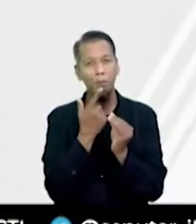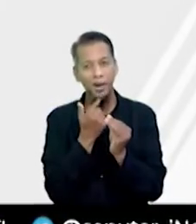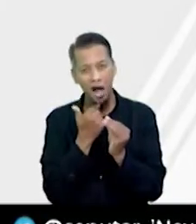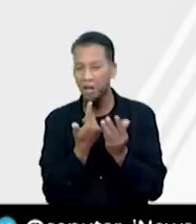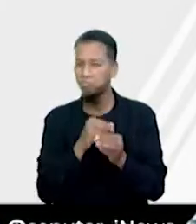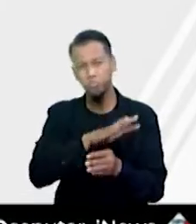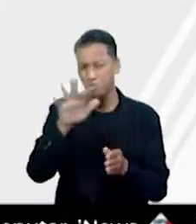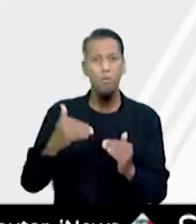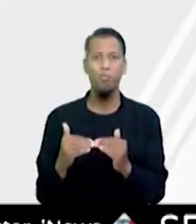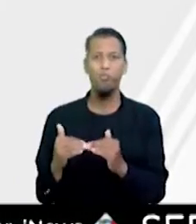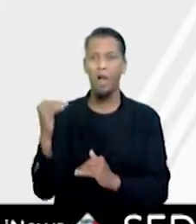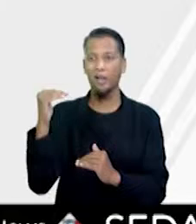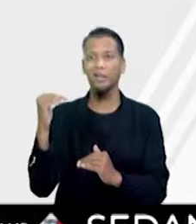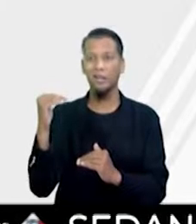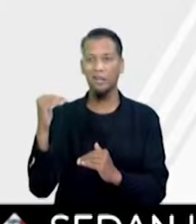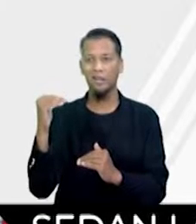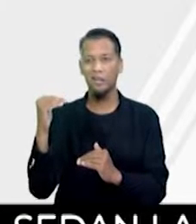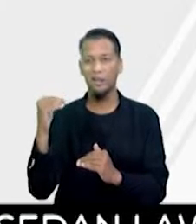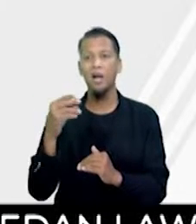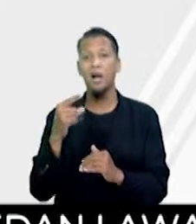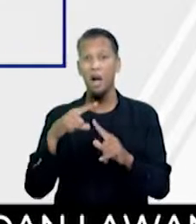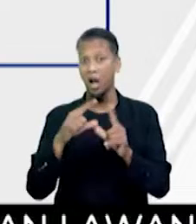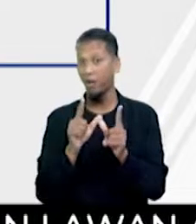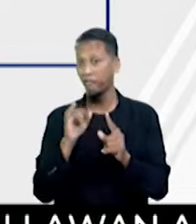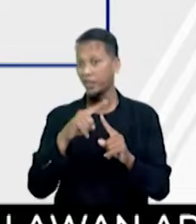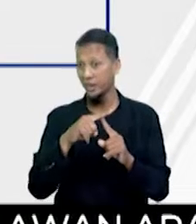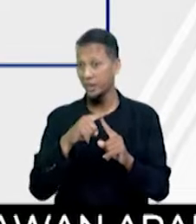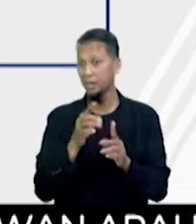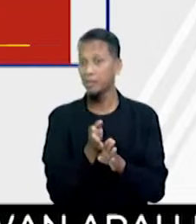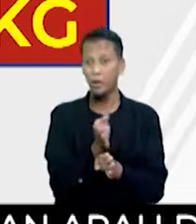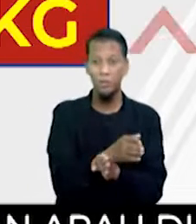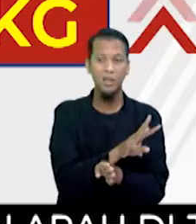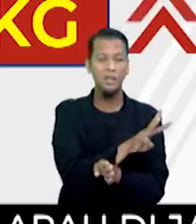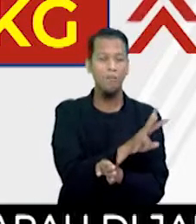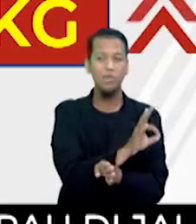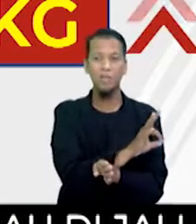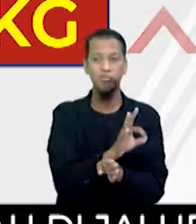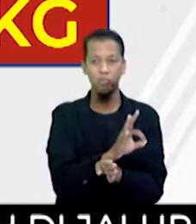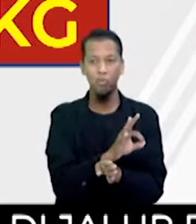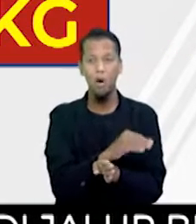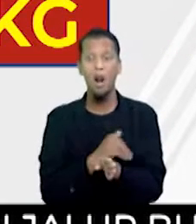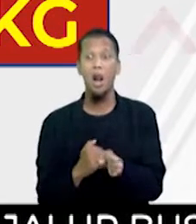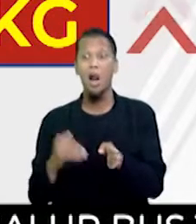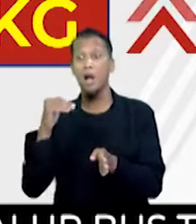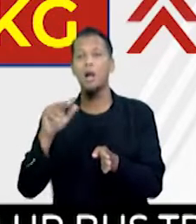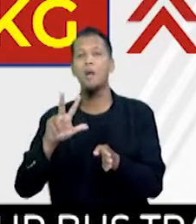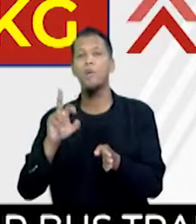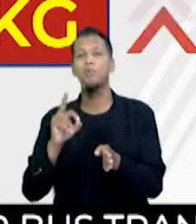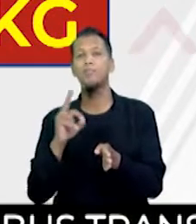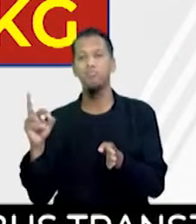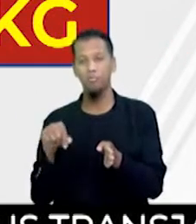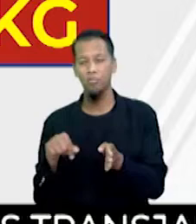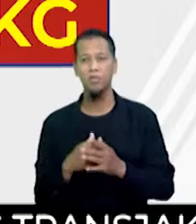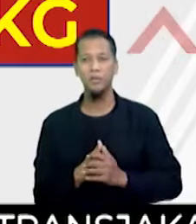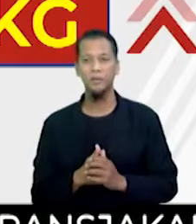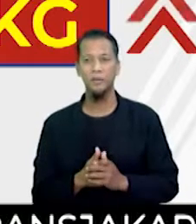Kenaikan signifikan terjadi pada harga cabai rawit yang mengalami kenaikan 100% lebih. Dari harga awal Rp30.000 naik